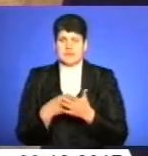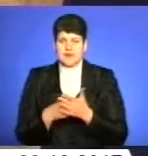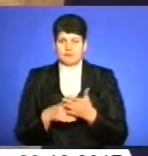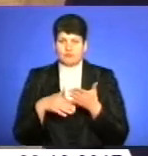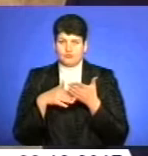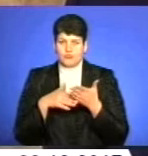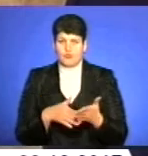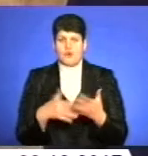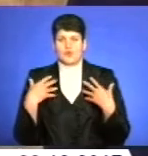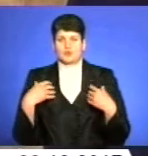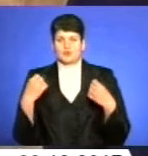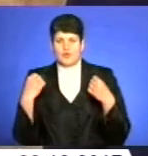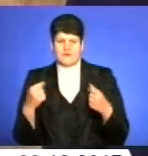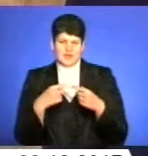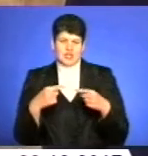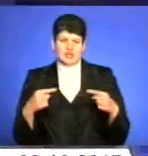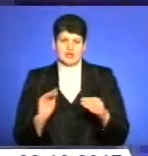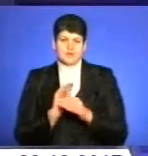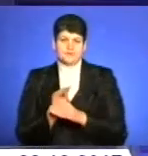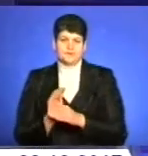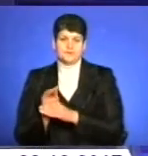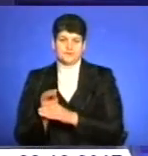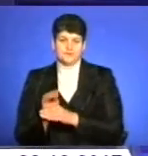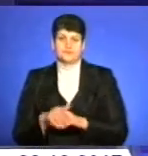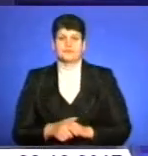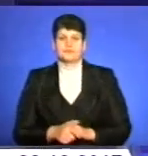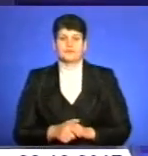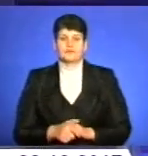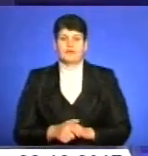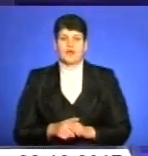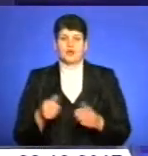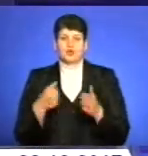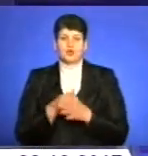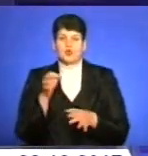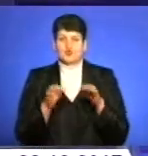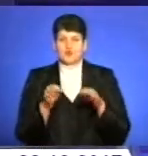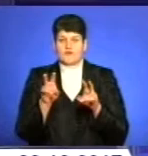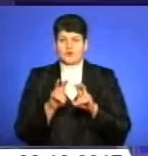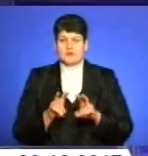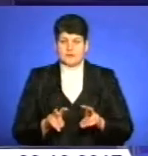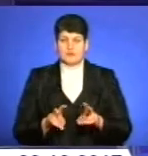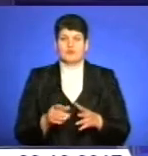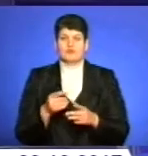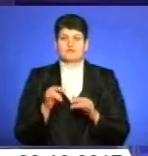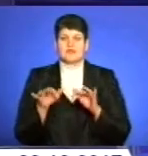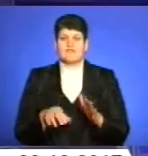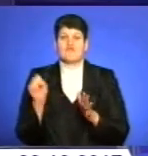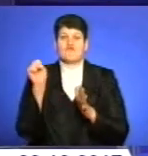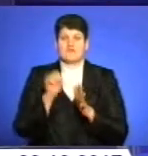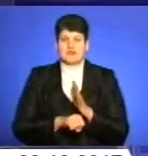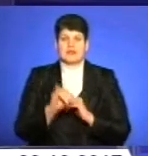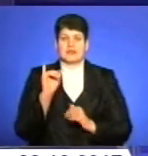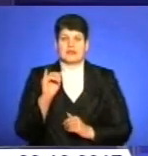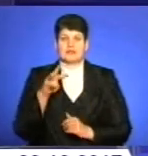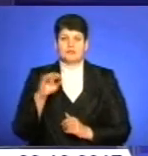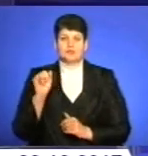на оздоровлення і інших виплат. Досудове розслідування у справі вбивства жительки селища міського типу Вишнівець Ірини